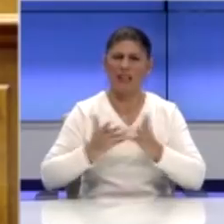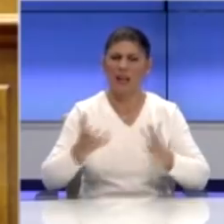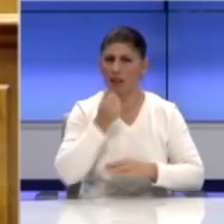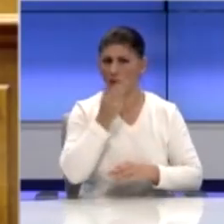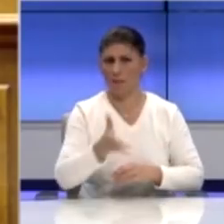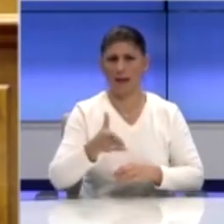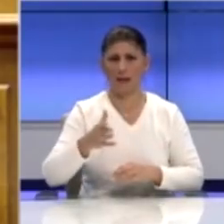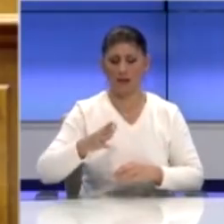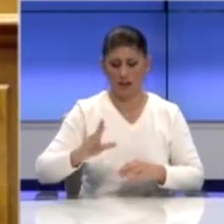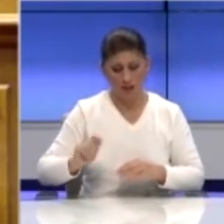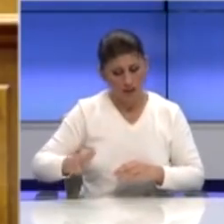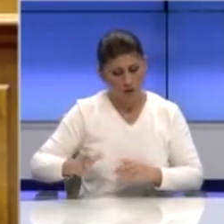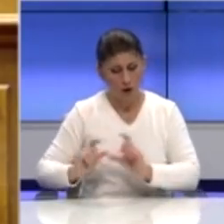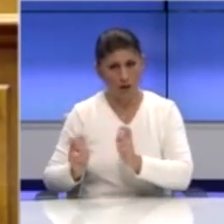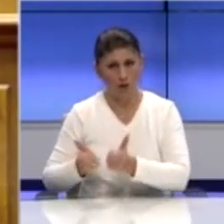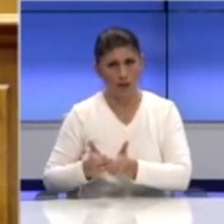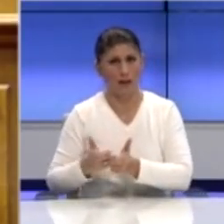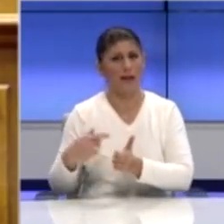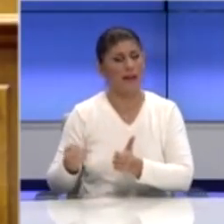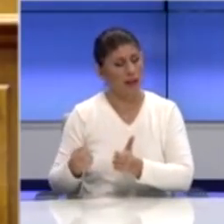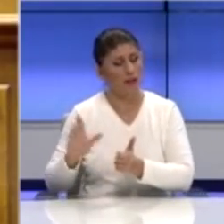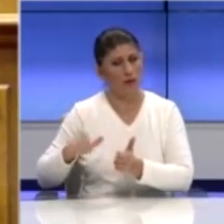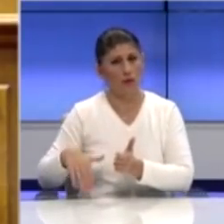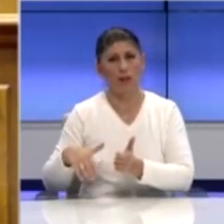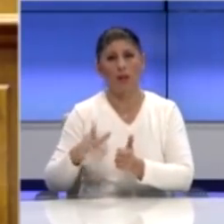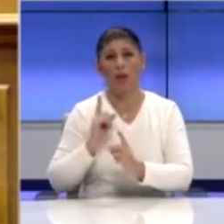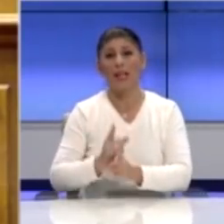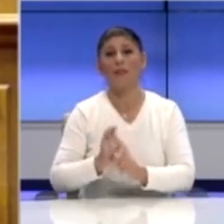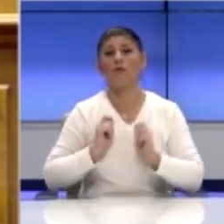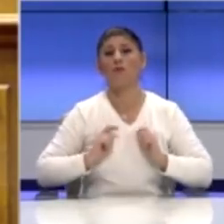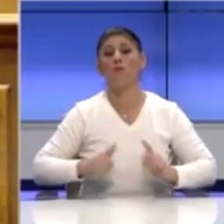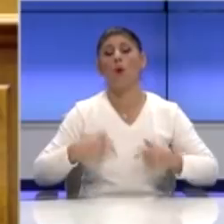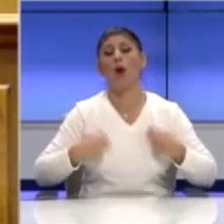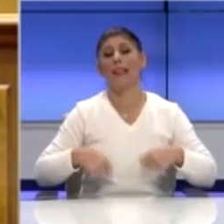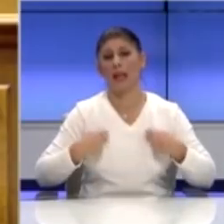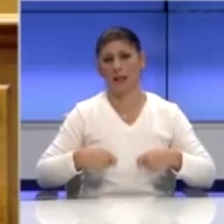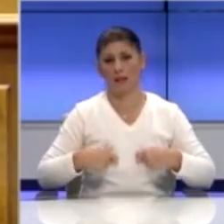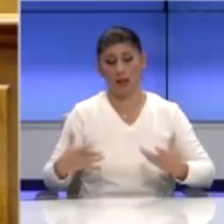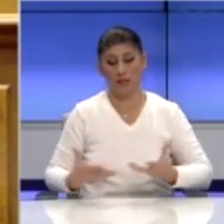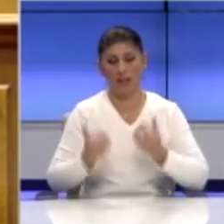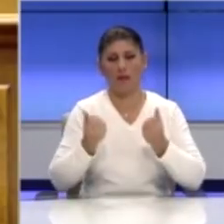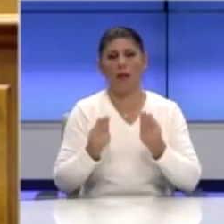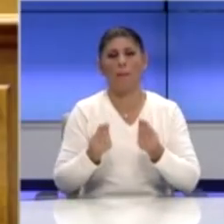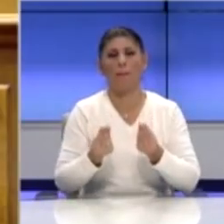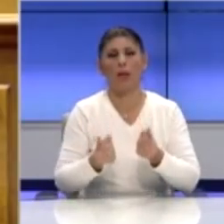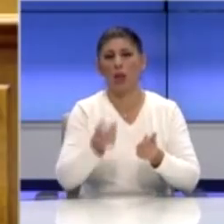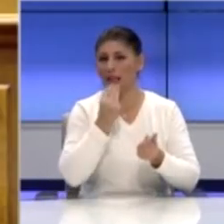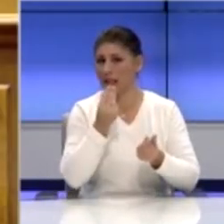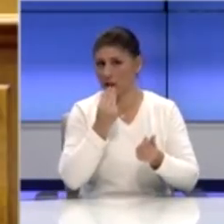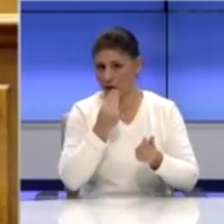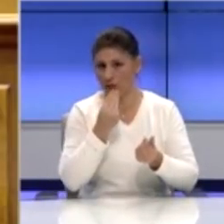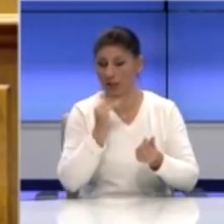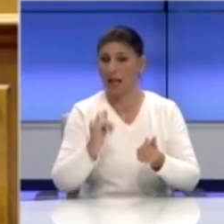τεράστιες δαπάνες για τη λαϊκή οικογένεια και γίνεται τελικά είδος πολυτελείας. Η διασφάλιση ποιοτικής